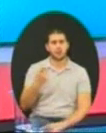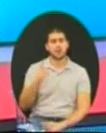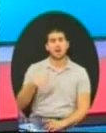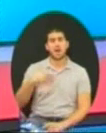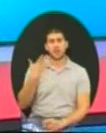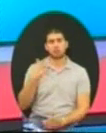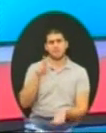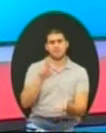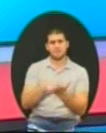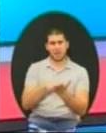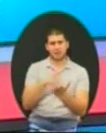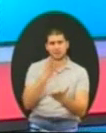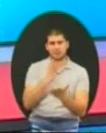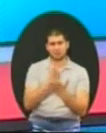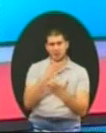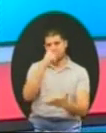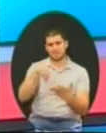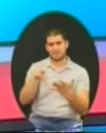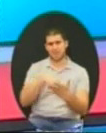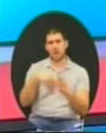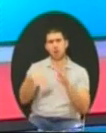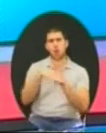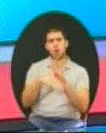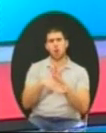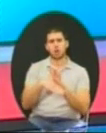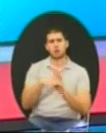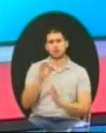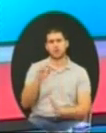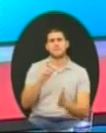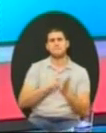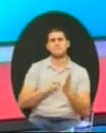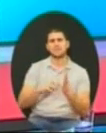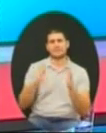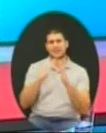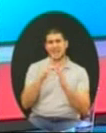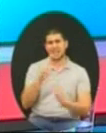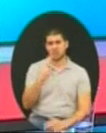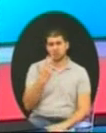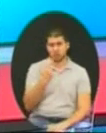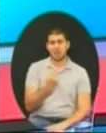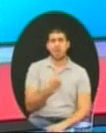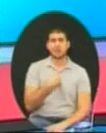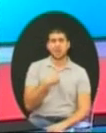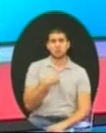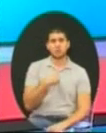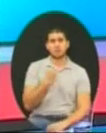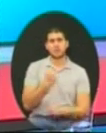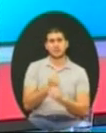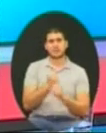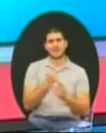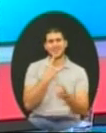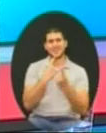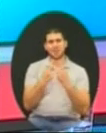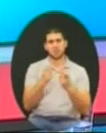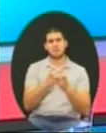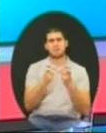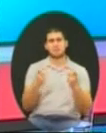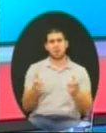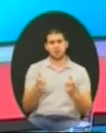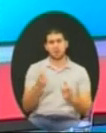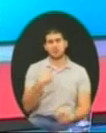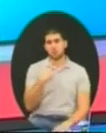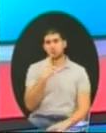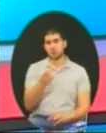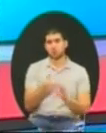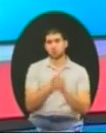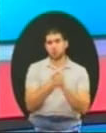לאחר שבגץ בעצם ביטל את חוק מיסוי דירה שלישית. אנחנו ננהל על זה פה דיון באולפן, ואני